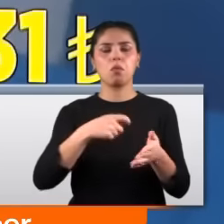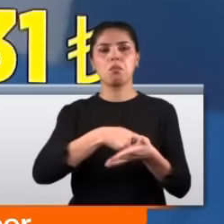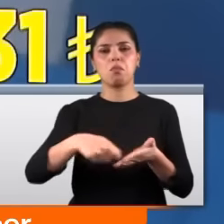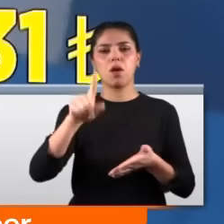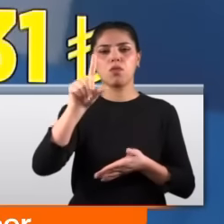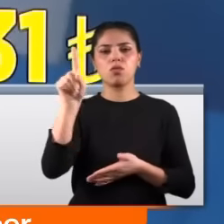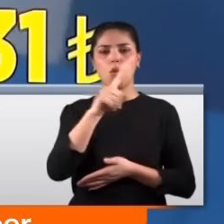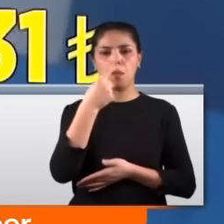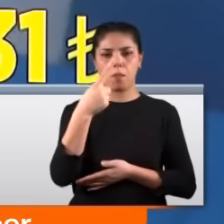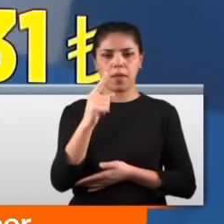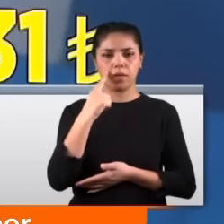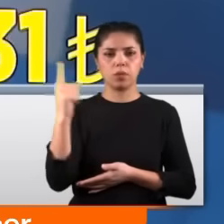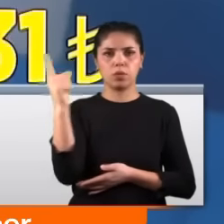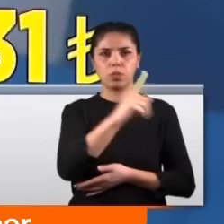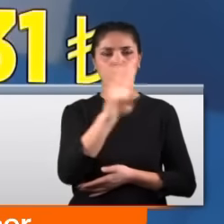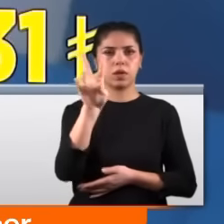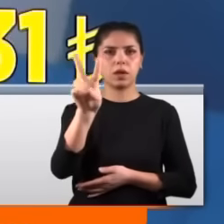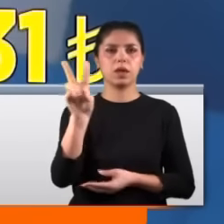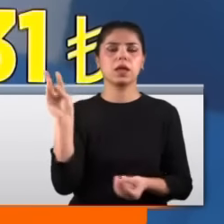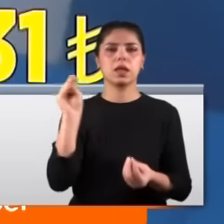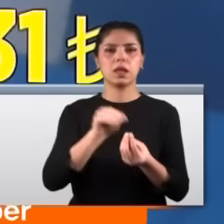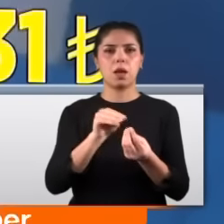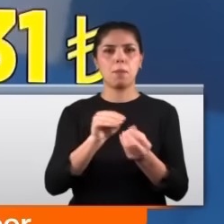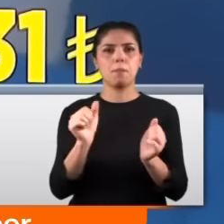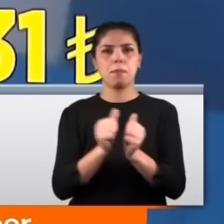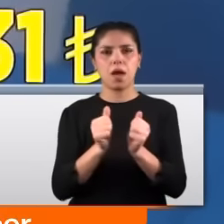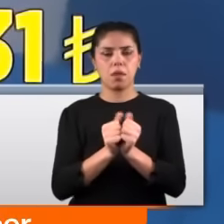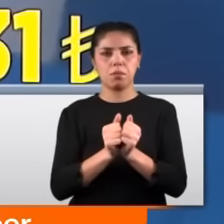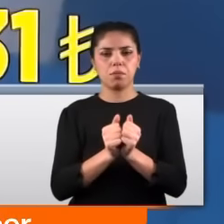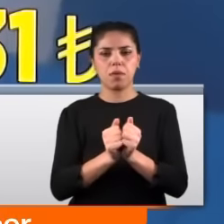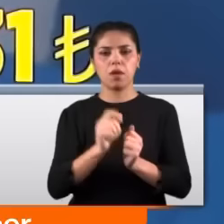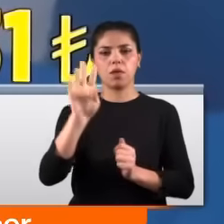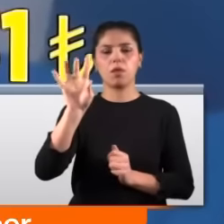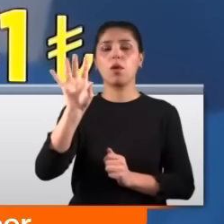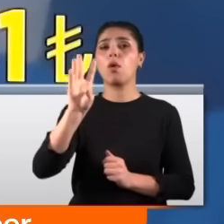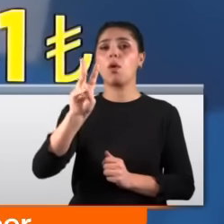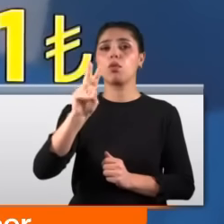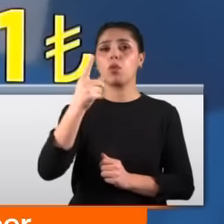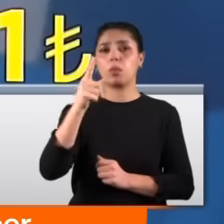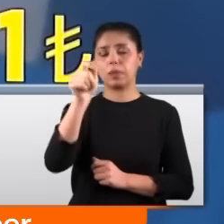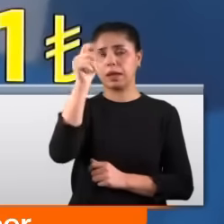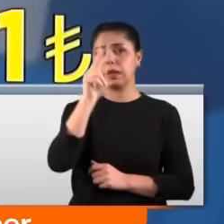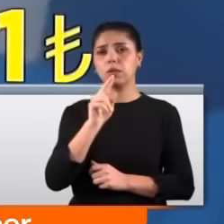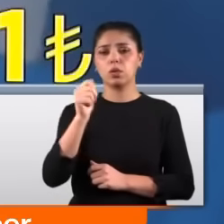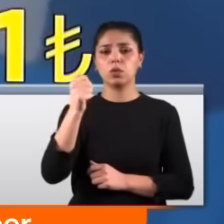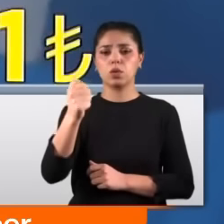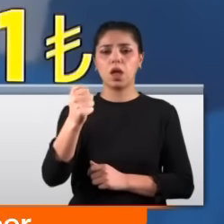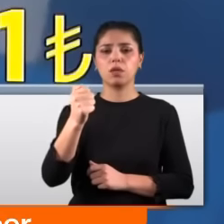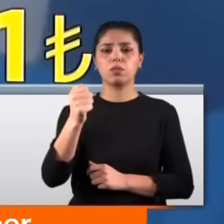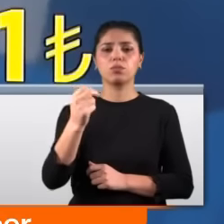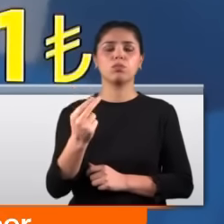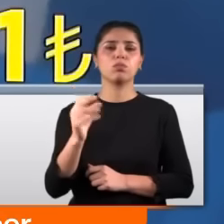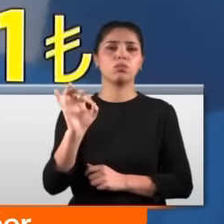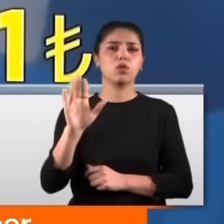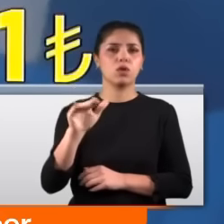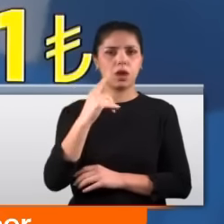bir emeklinin %42,6'lık zamla maaşı 14.260 liraya çıkıyor. Buna %4'lük ek ödemeyi